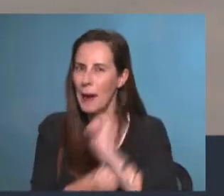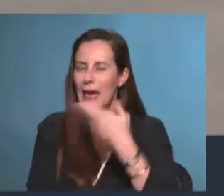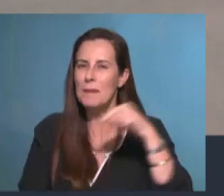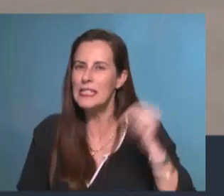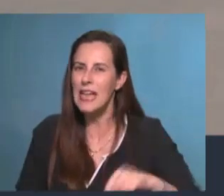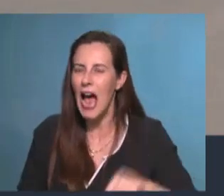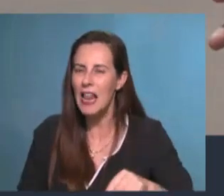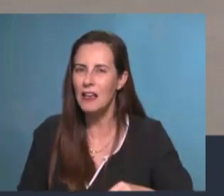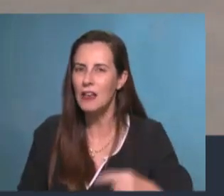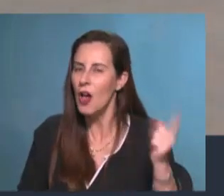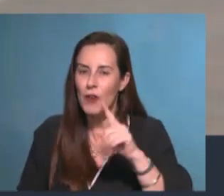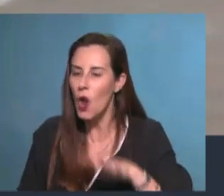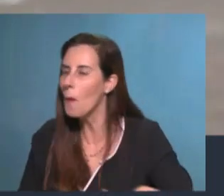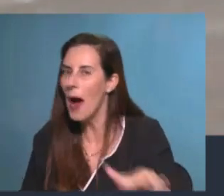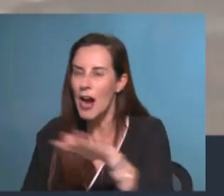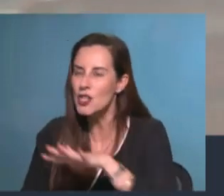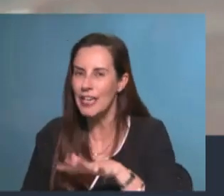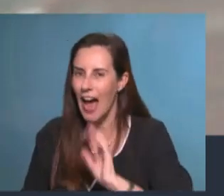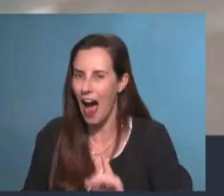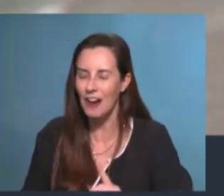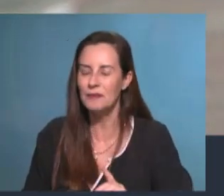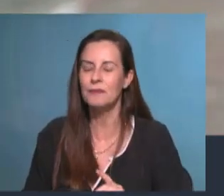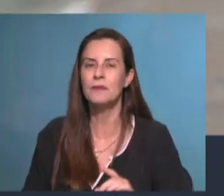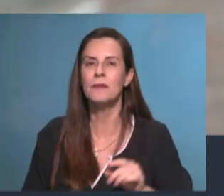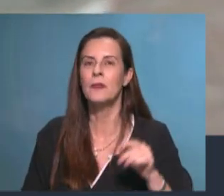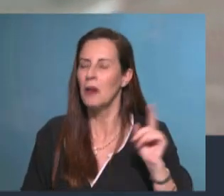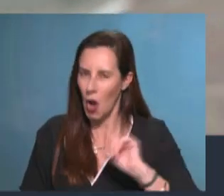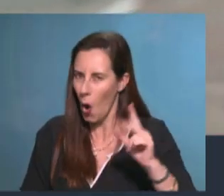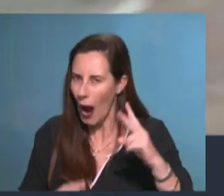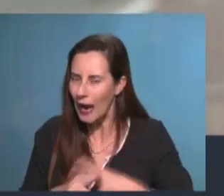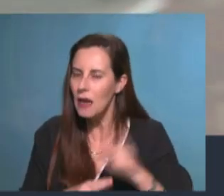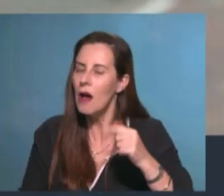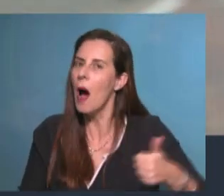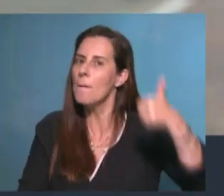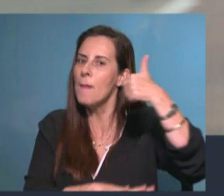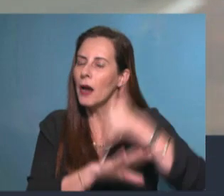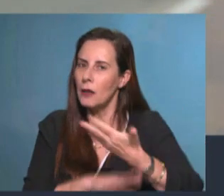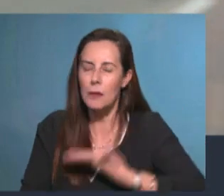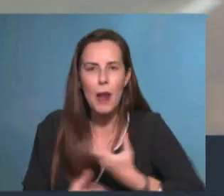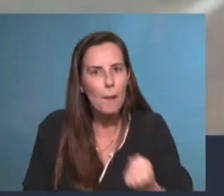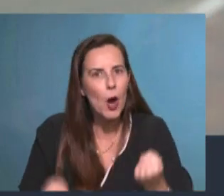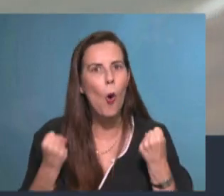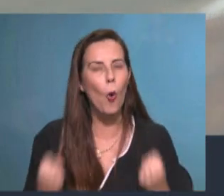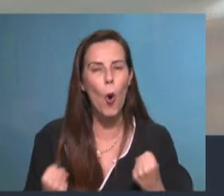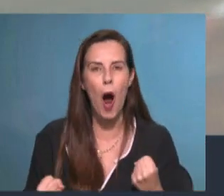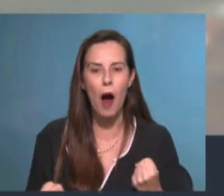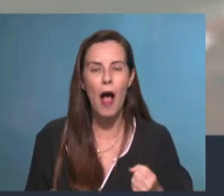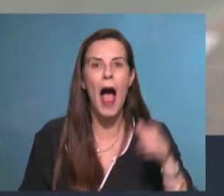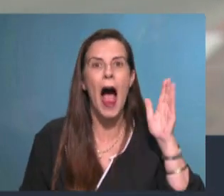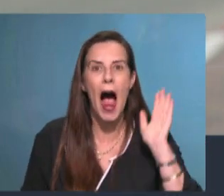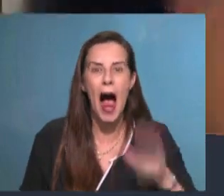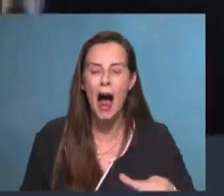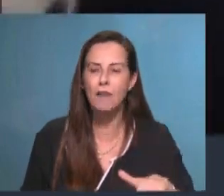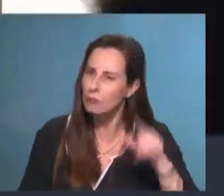ישראלים ולא בשטח, בפעילות צבאית. מסלול לא שגרתי למנהיג שצבר כל כך הרבה כוח עד כדי קריאת